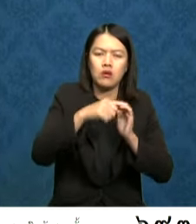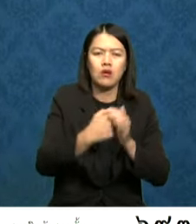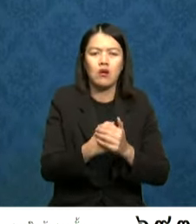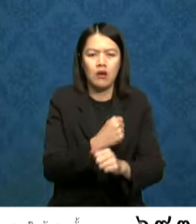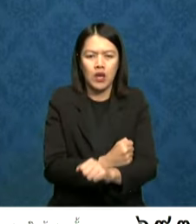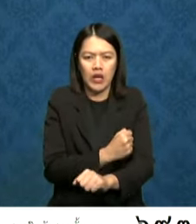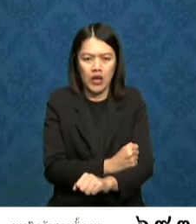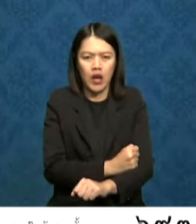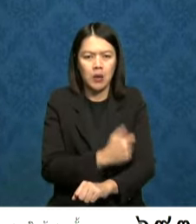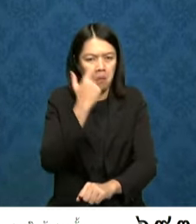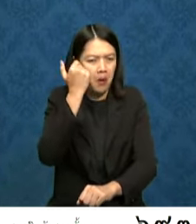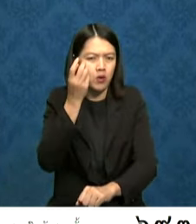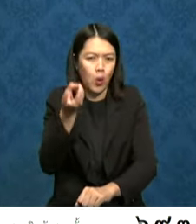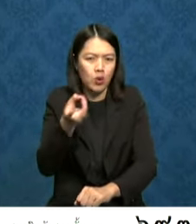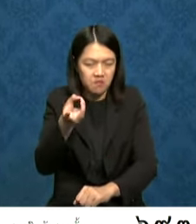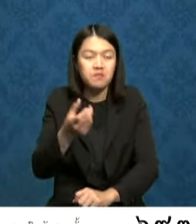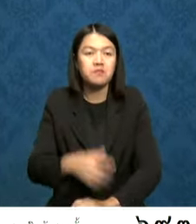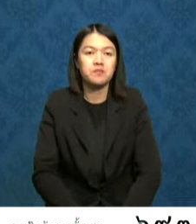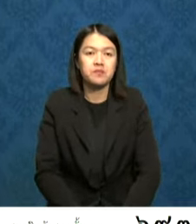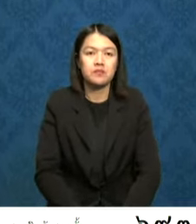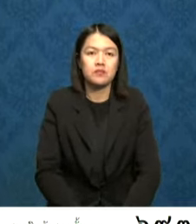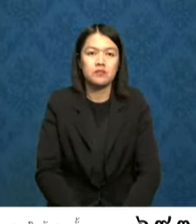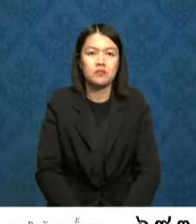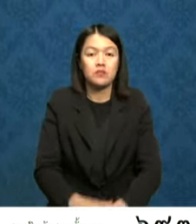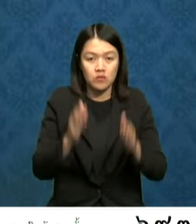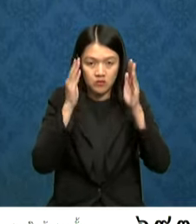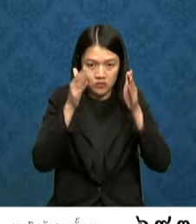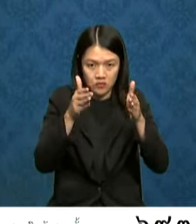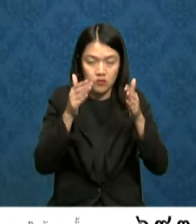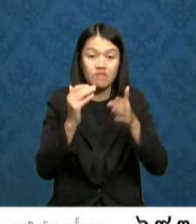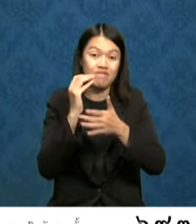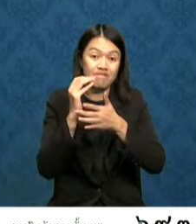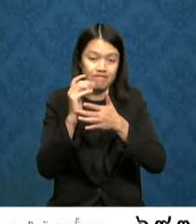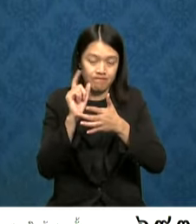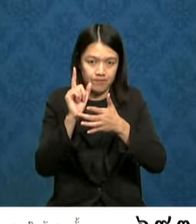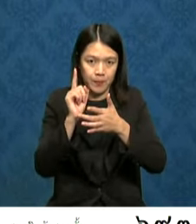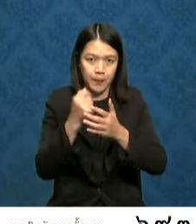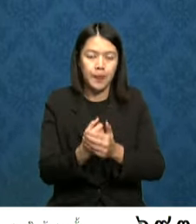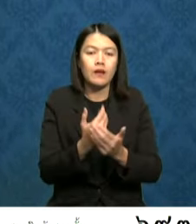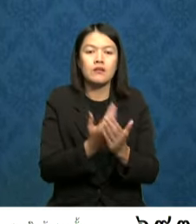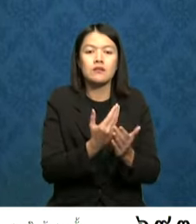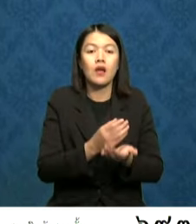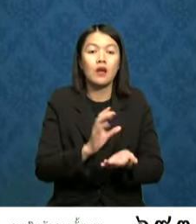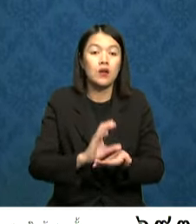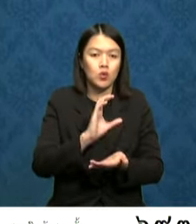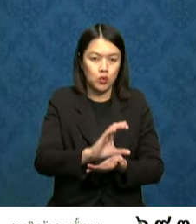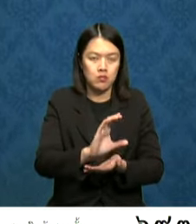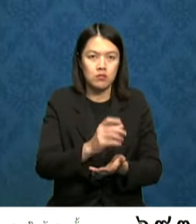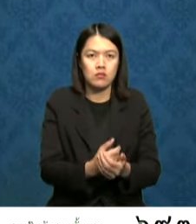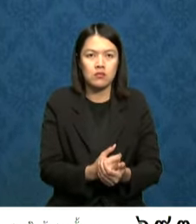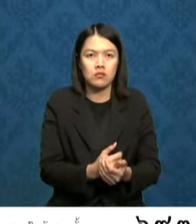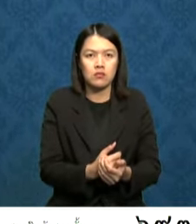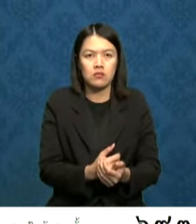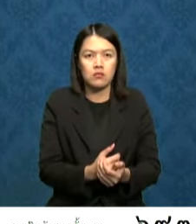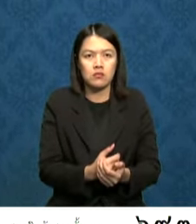ส่วนใหญ่เรามีทักษะแค่นั้นค่ะวันนี้เราต้องโฟกัสกันที่ดึงดูดเทคโนโลยีแล้วค่ะไม่ใช่แค่เม็ดเงินลงทุนค่ะเราไม่ได้